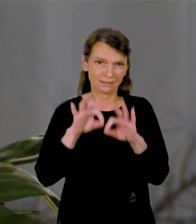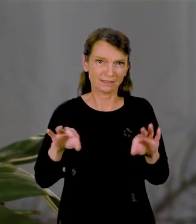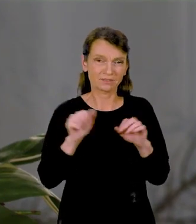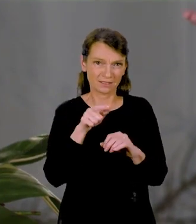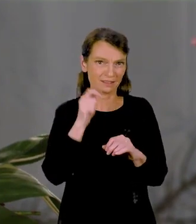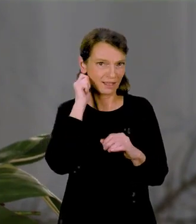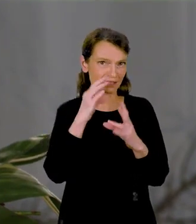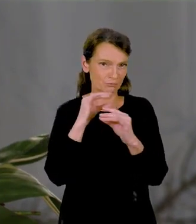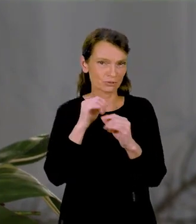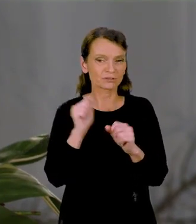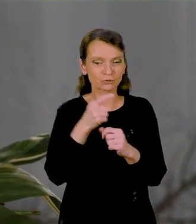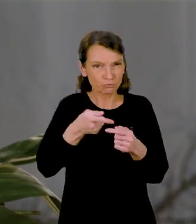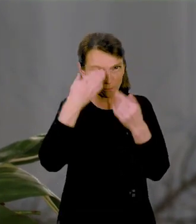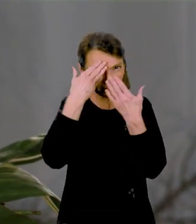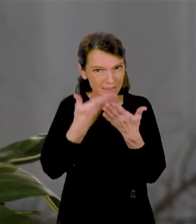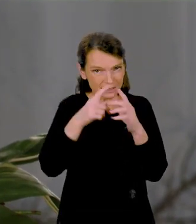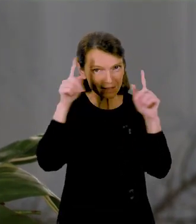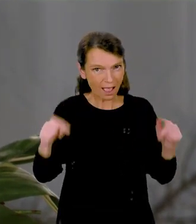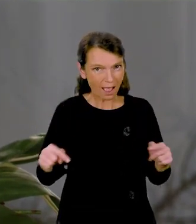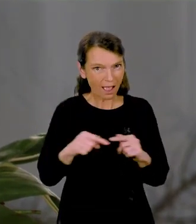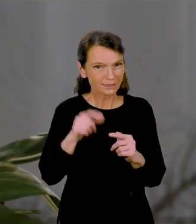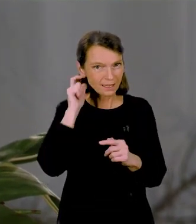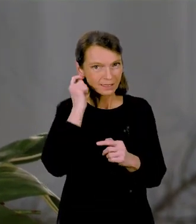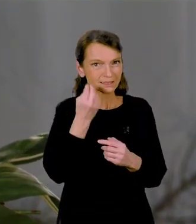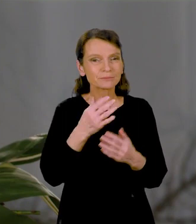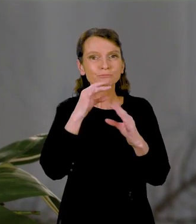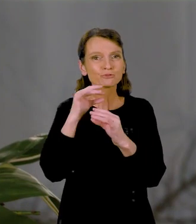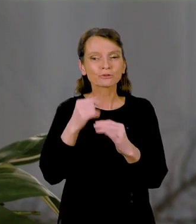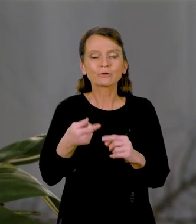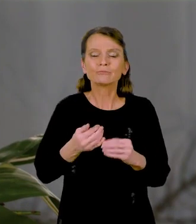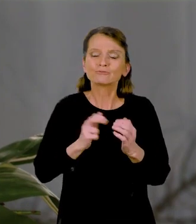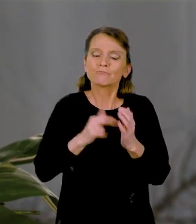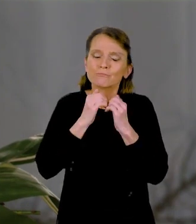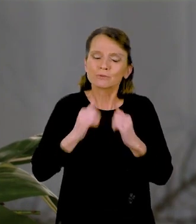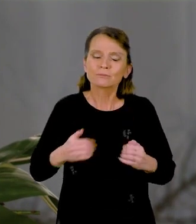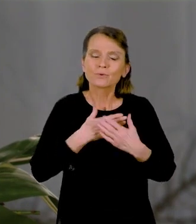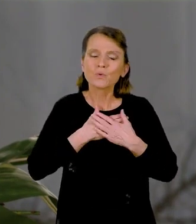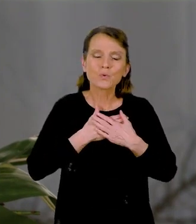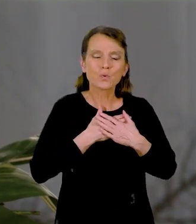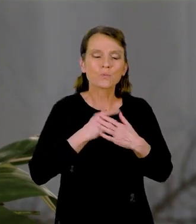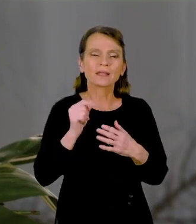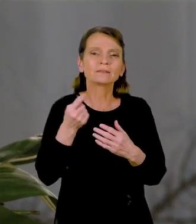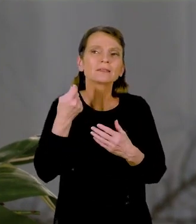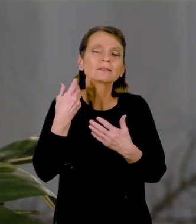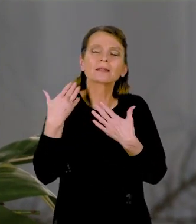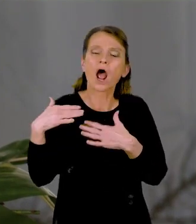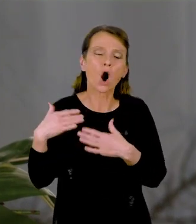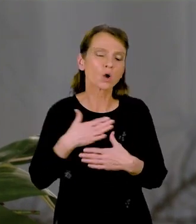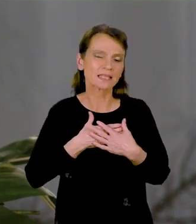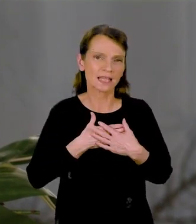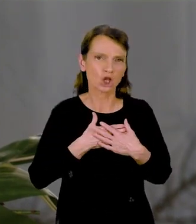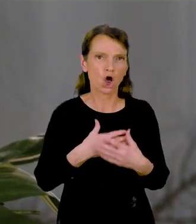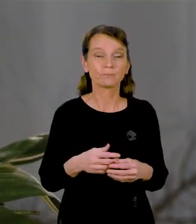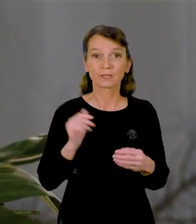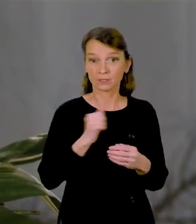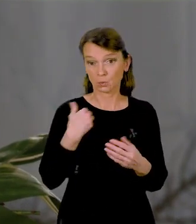mi je priznanje deklica s piščalko še prav posebej ljubo in dragoceno. Dragoceno zato, ker se